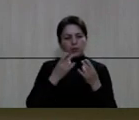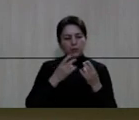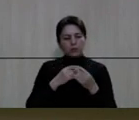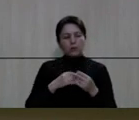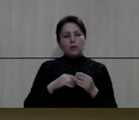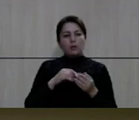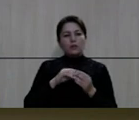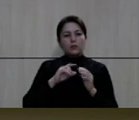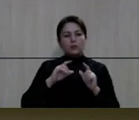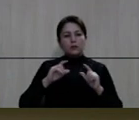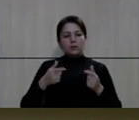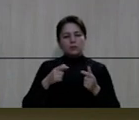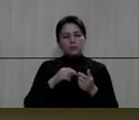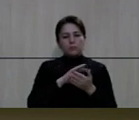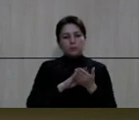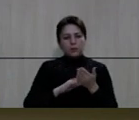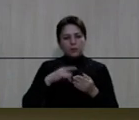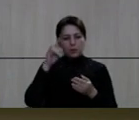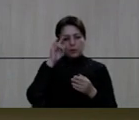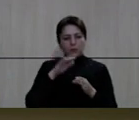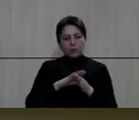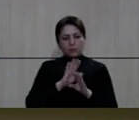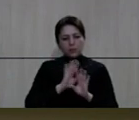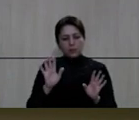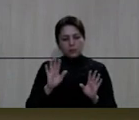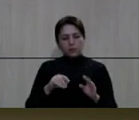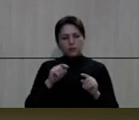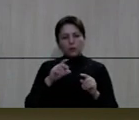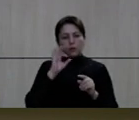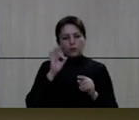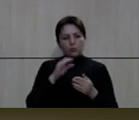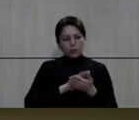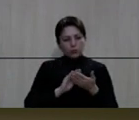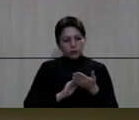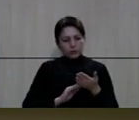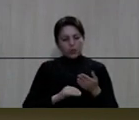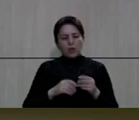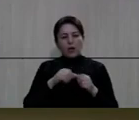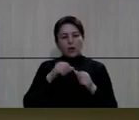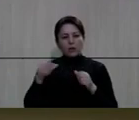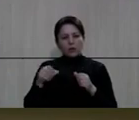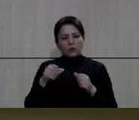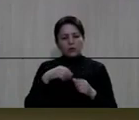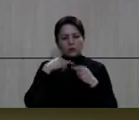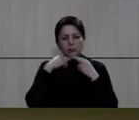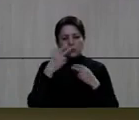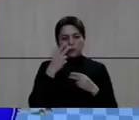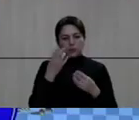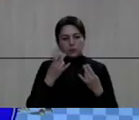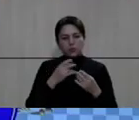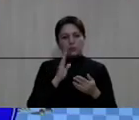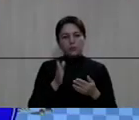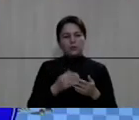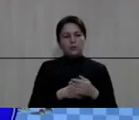matnida xatolikka yo'l qo'ymaslik, uni to'g'ri tashkil qilish, to'g'ri yozishga alohida e'tibor qaratishimiz kerak